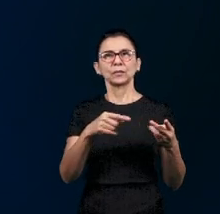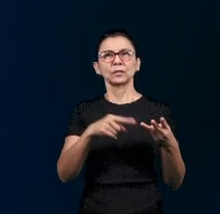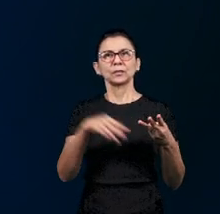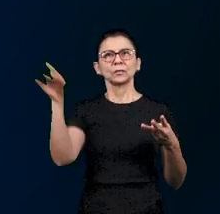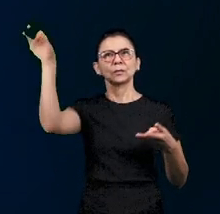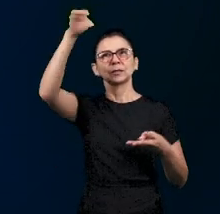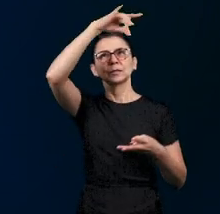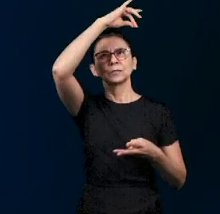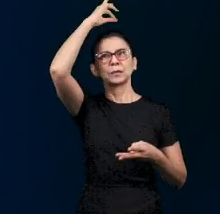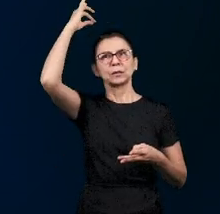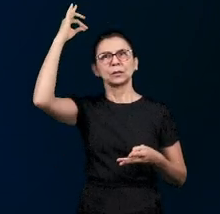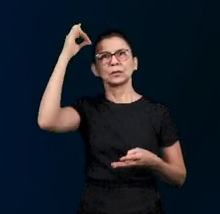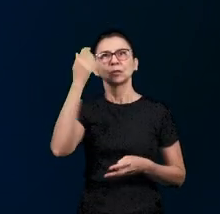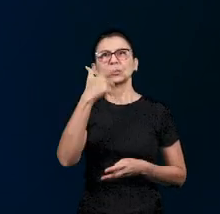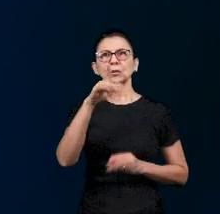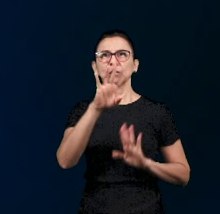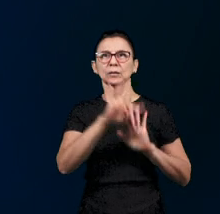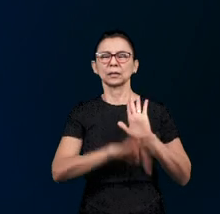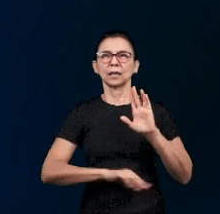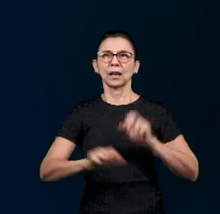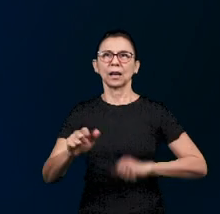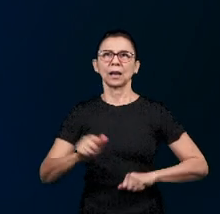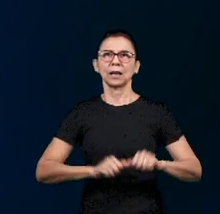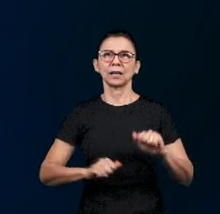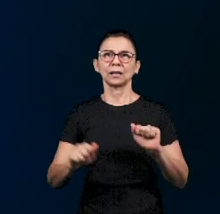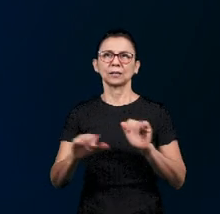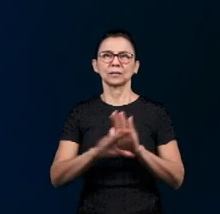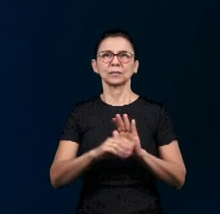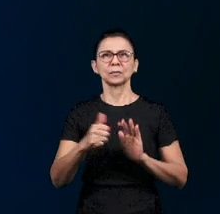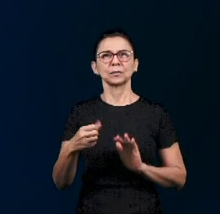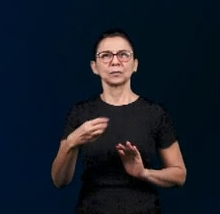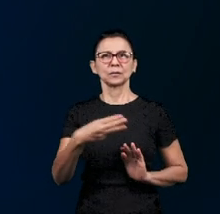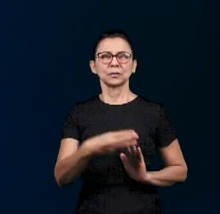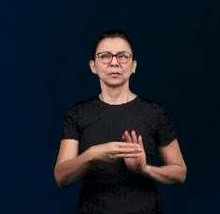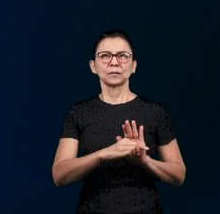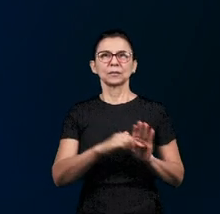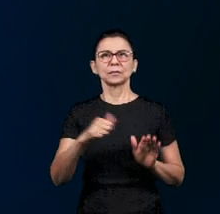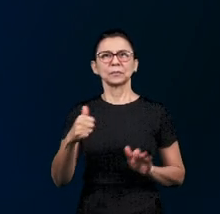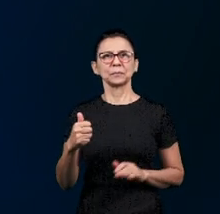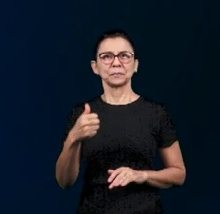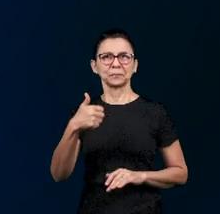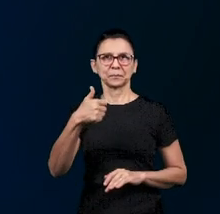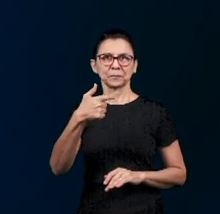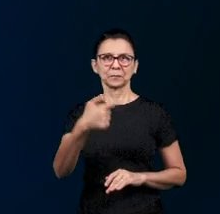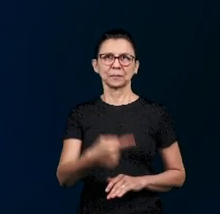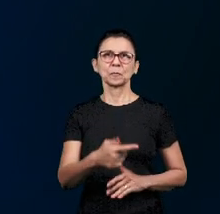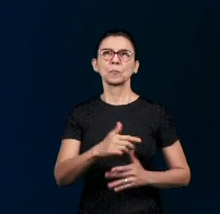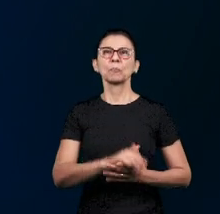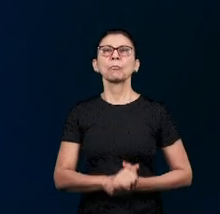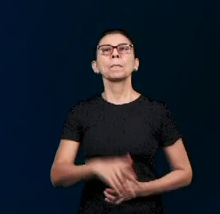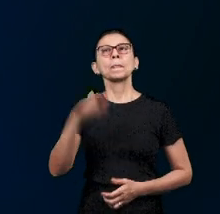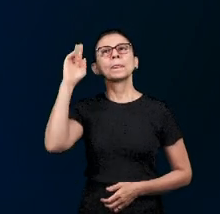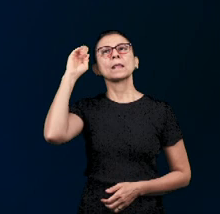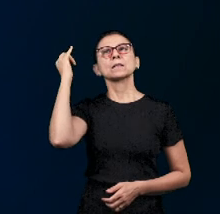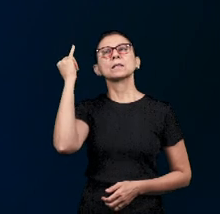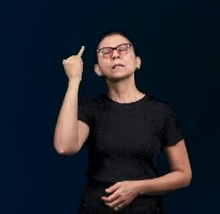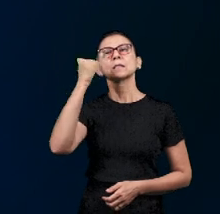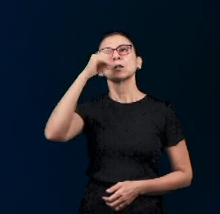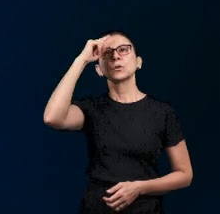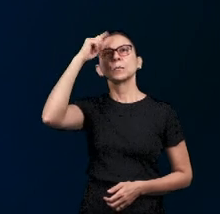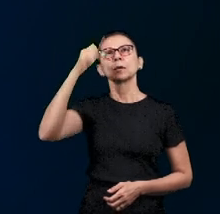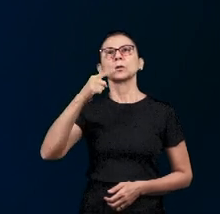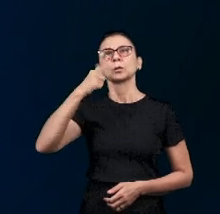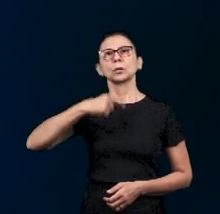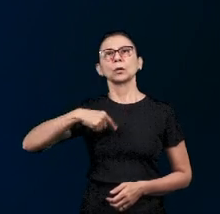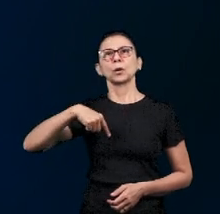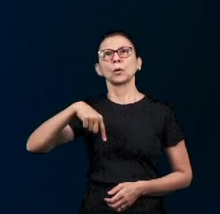avons, c'est Actes 13, 47, qui nous dit « Ainsi, le Seigneur nous a demandé, je vous